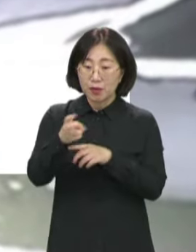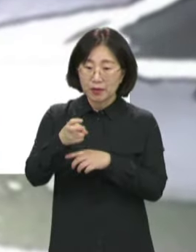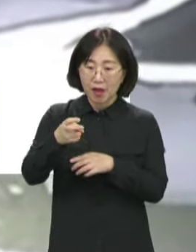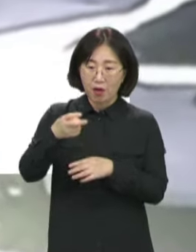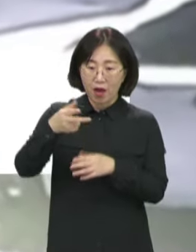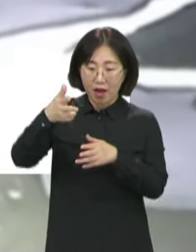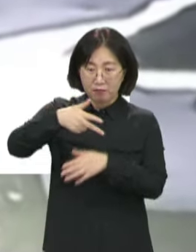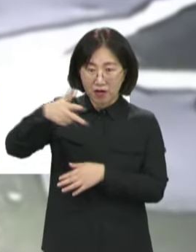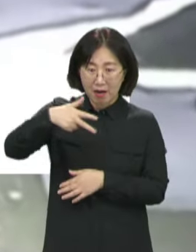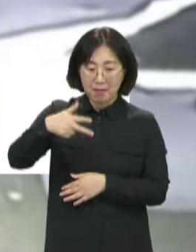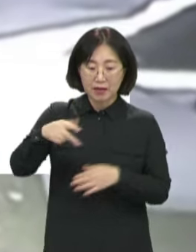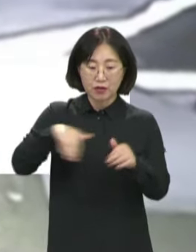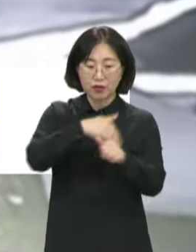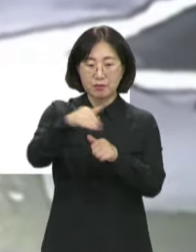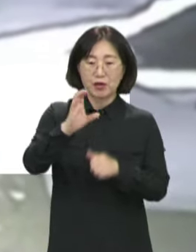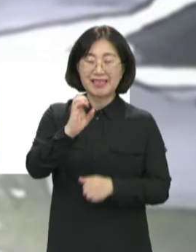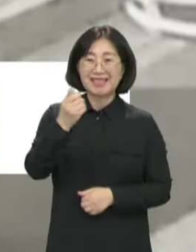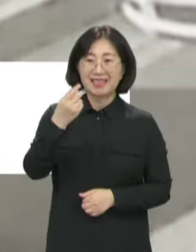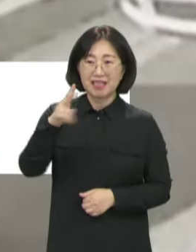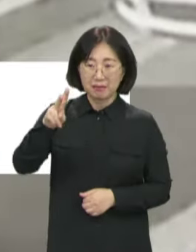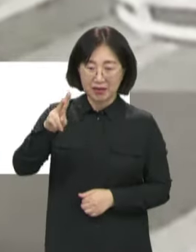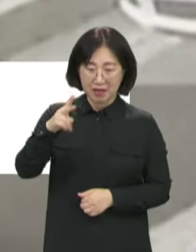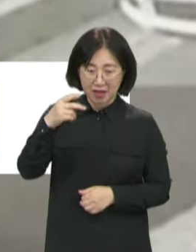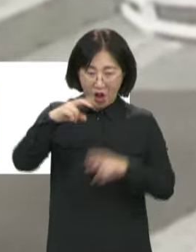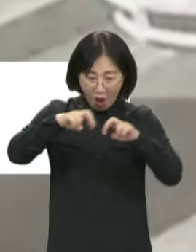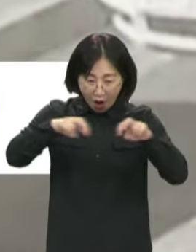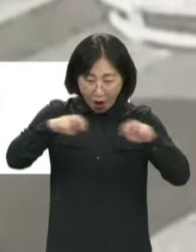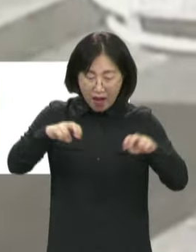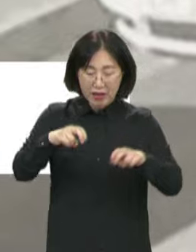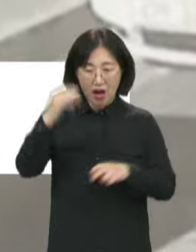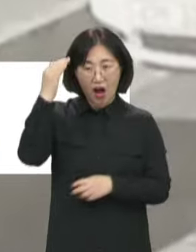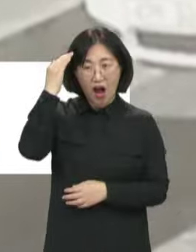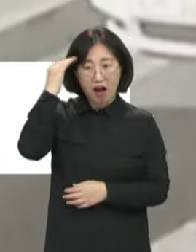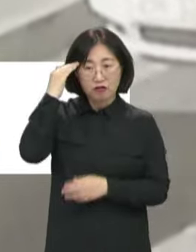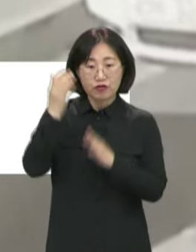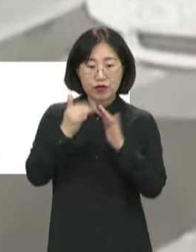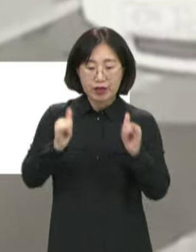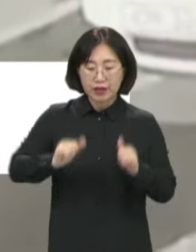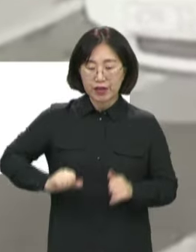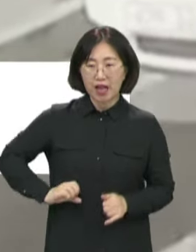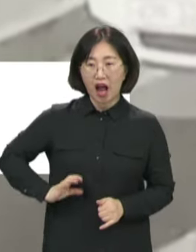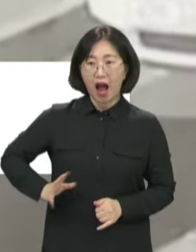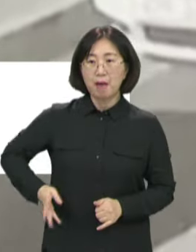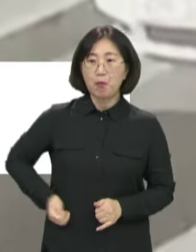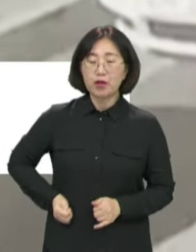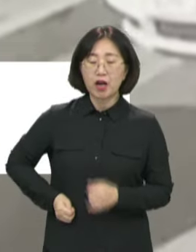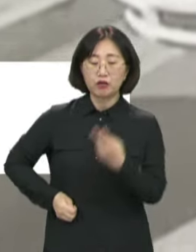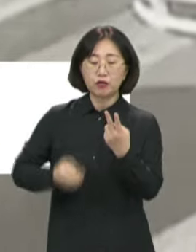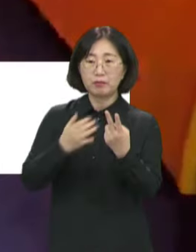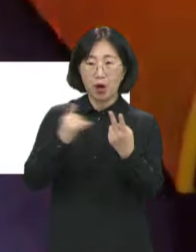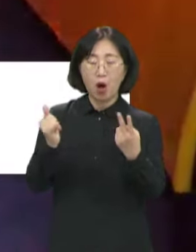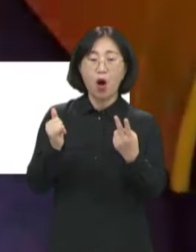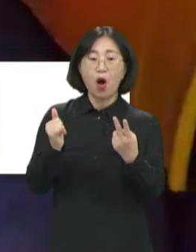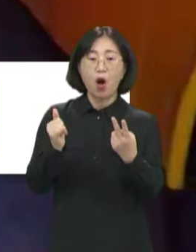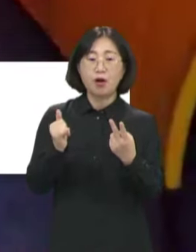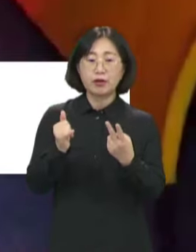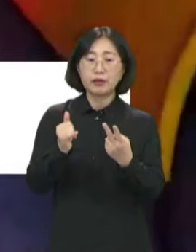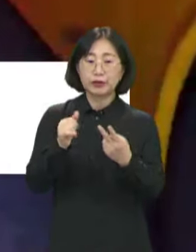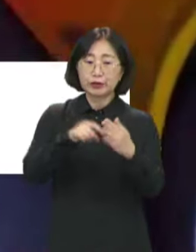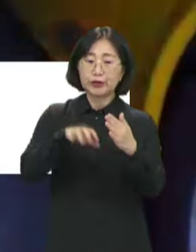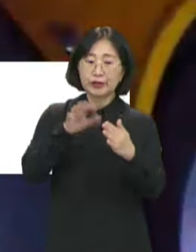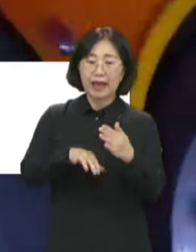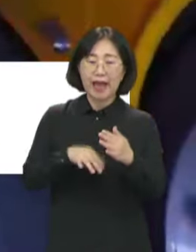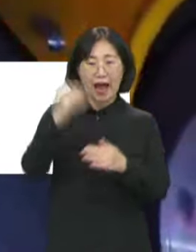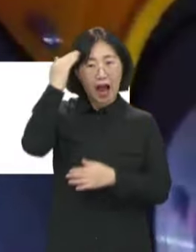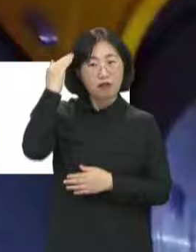블랙박스와 인근 CCTV 등을 토대로 차에 타고 있던 한국인 1명과 캄보디아인 2명 중 한국인 30대 A씨가 차량을